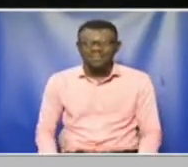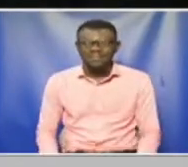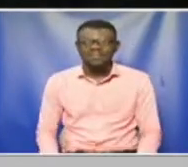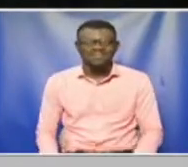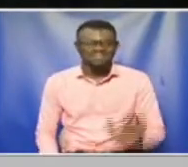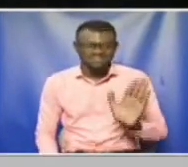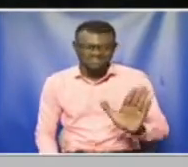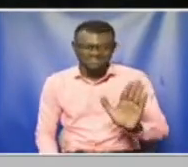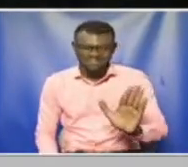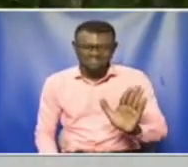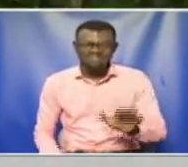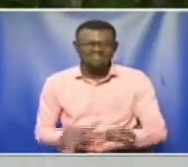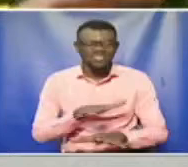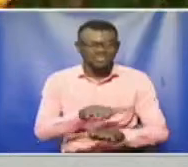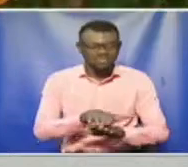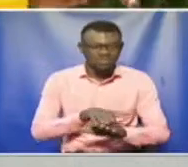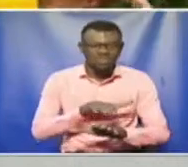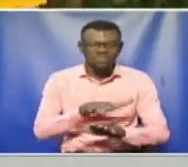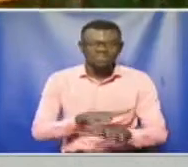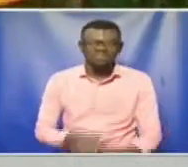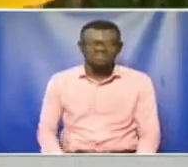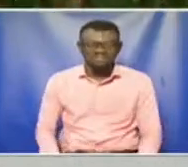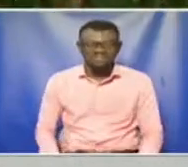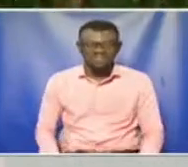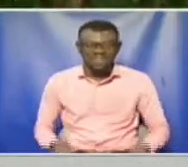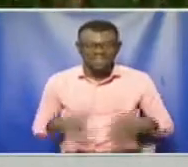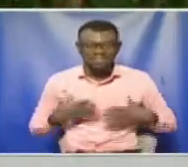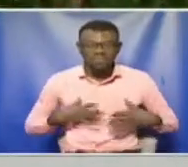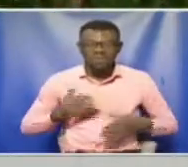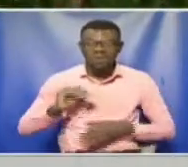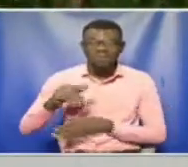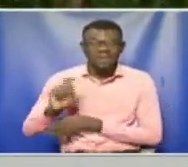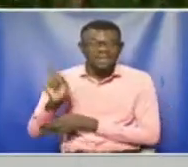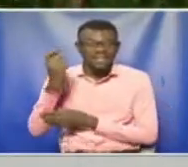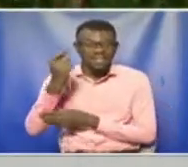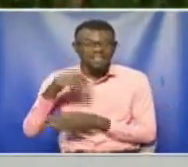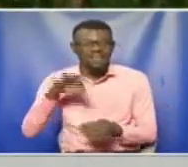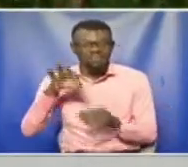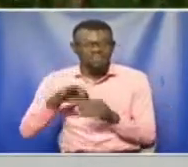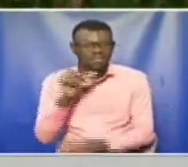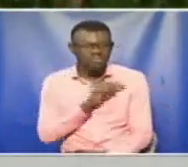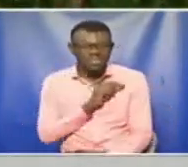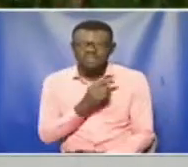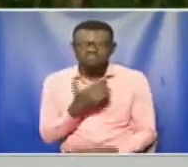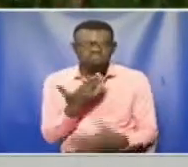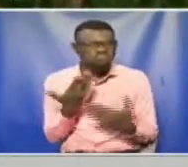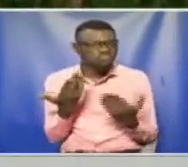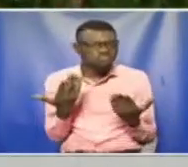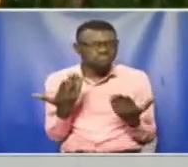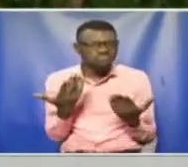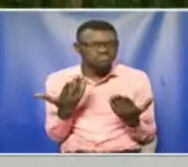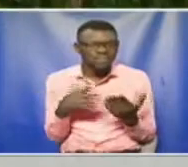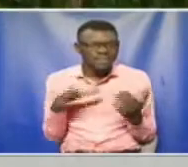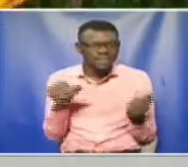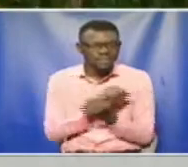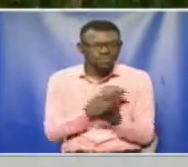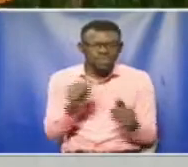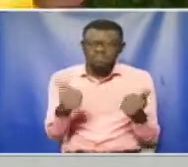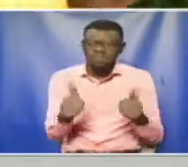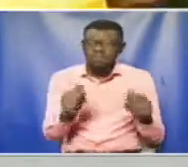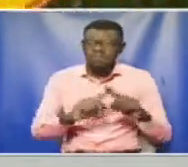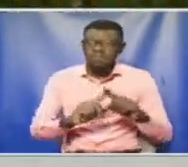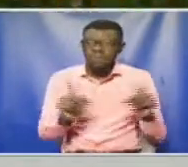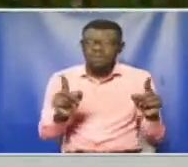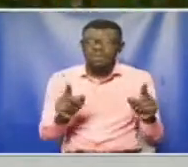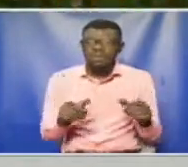Ngoja. Musmus. Waja. Hawa watu ya mlima walikupigia kura. Hawajakula kitu yako. Ukija uwaletee kila